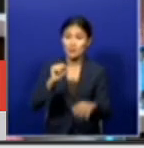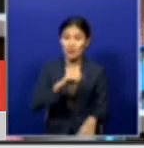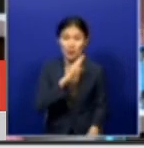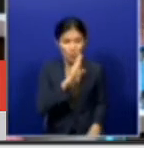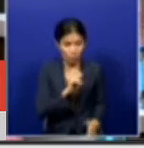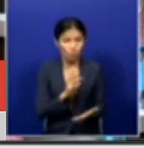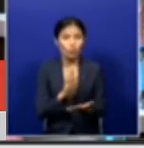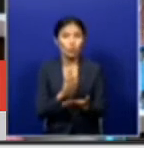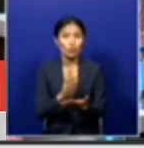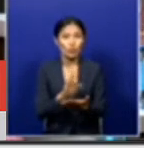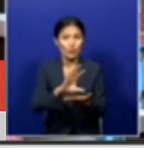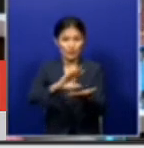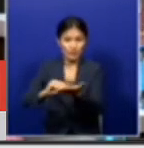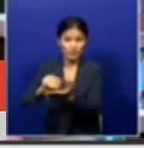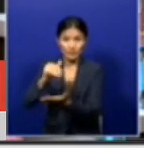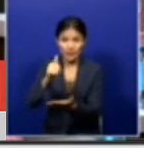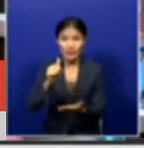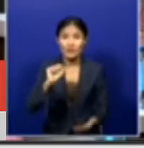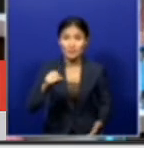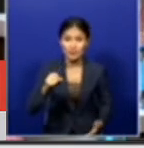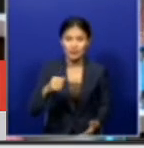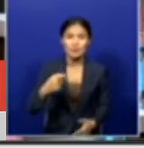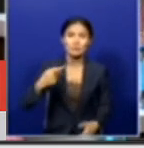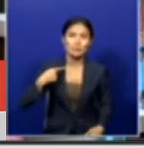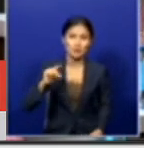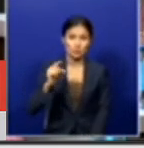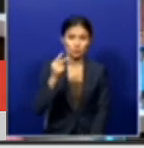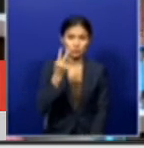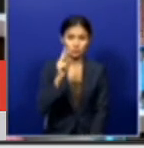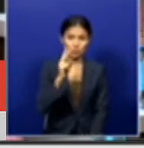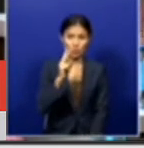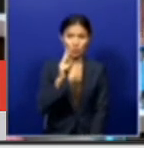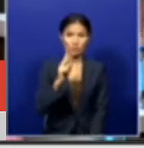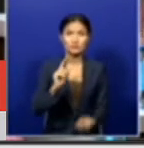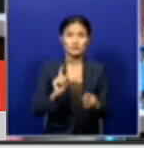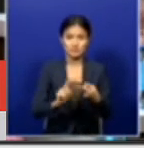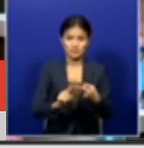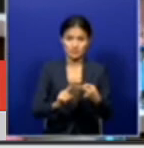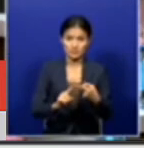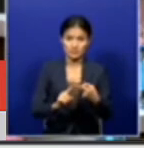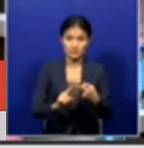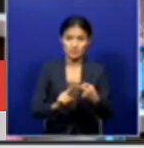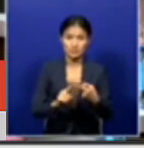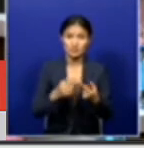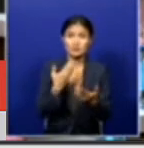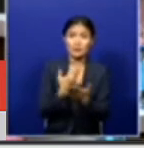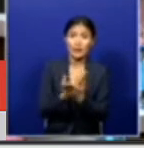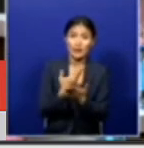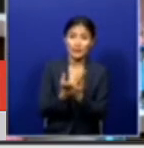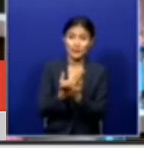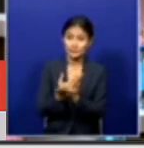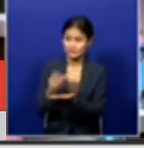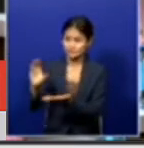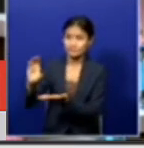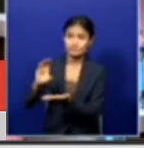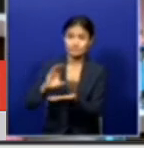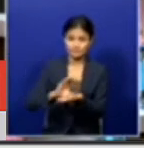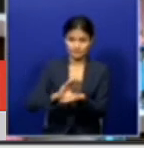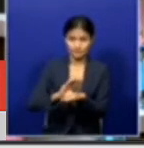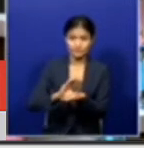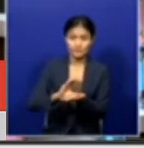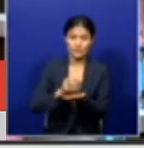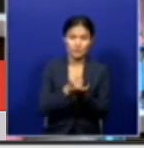2ประการครับท่านประธานประการแรกได้รับงบประมาณมาเยียวยาความเดือดร้อนประชาชนอย่างทันท่